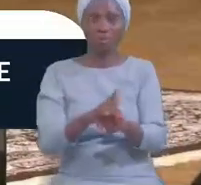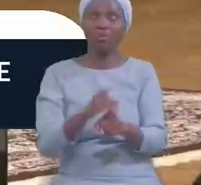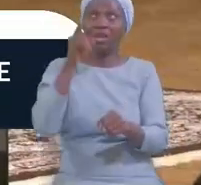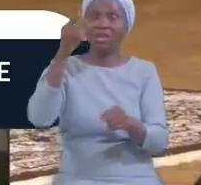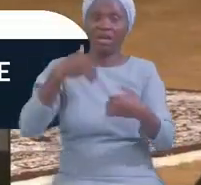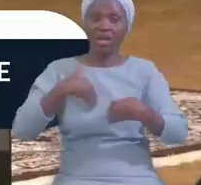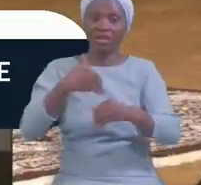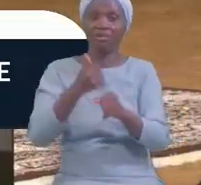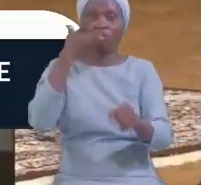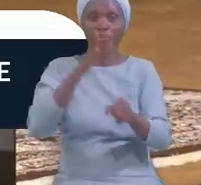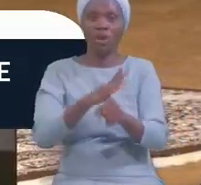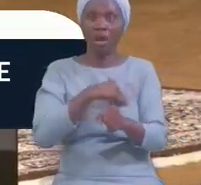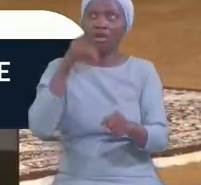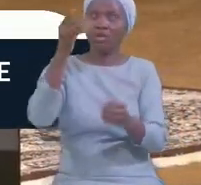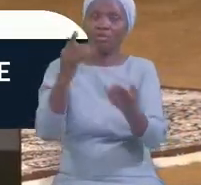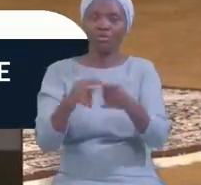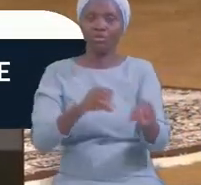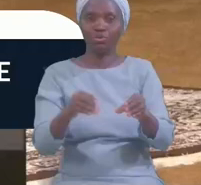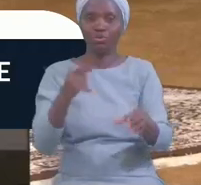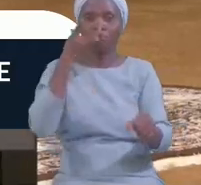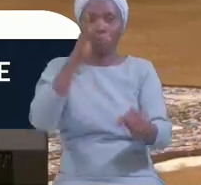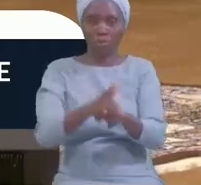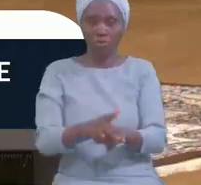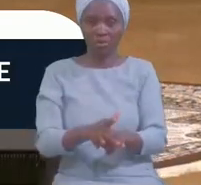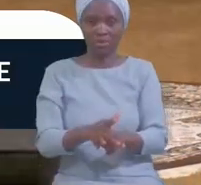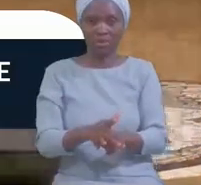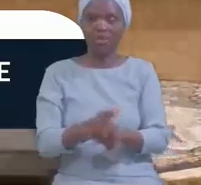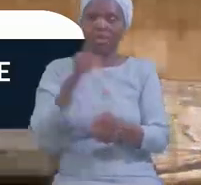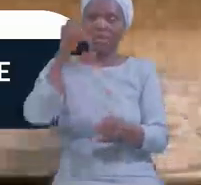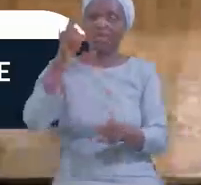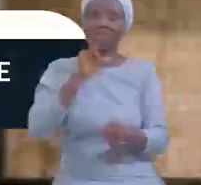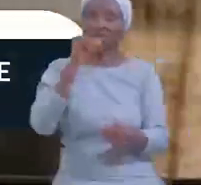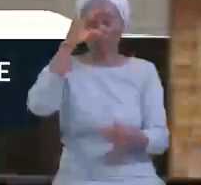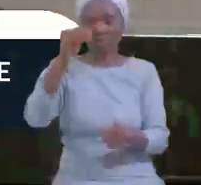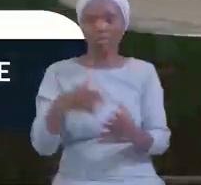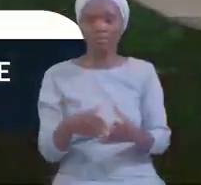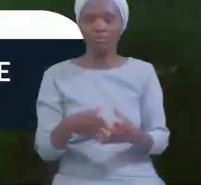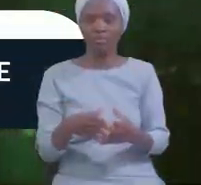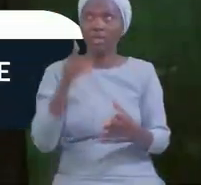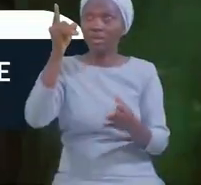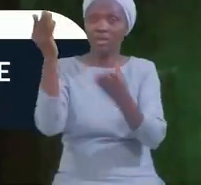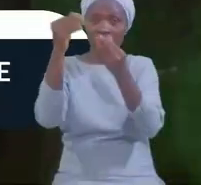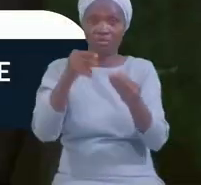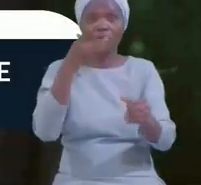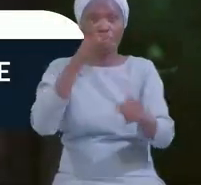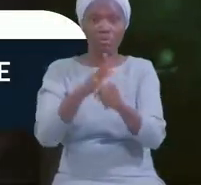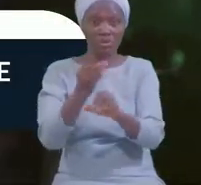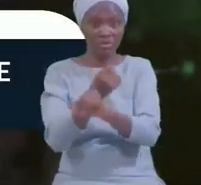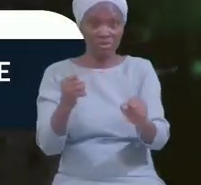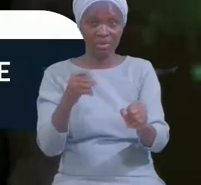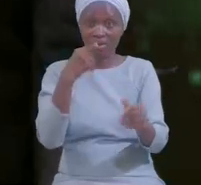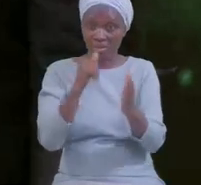décidé d'accomplir sa promesse. Y a-t-il fait la promesse de salut? Que